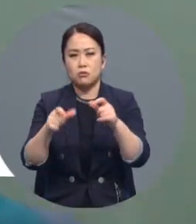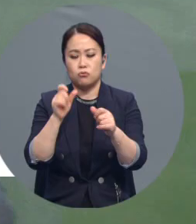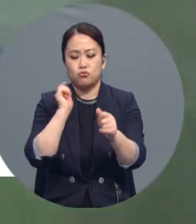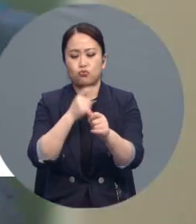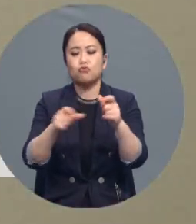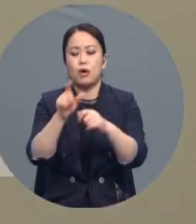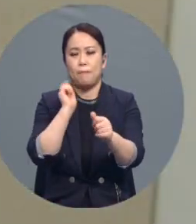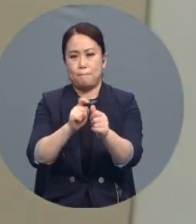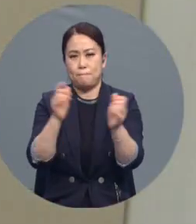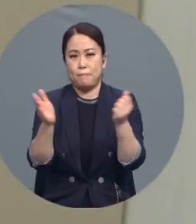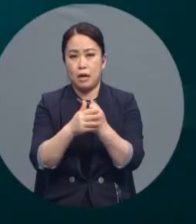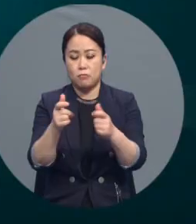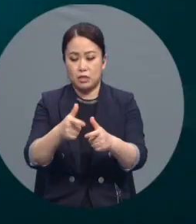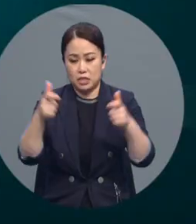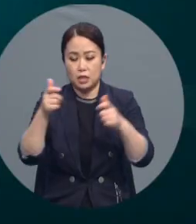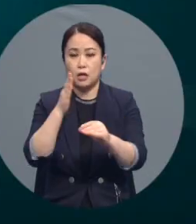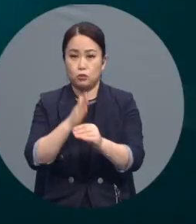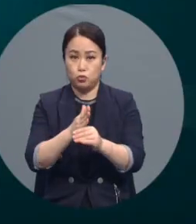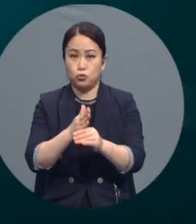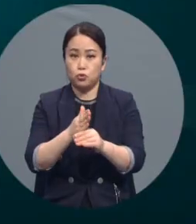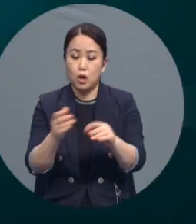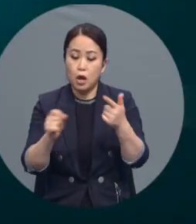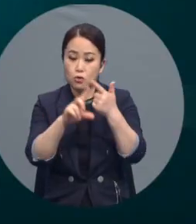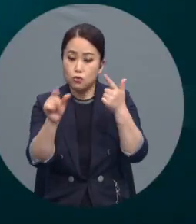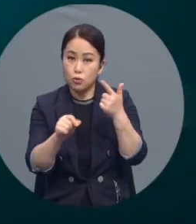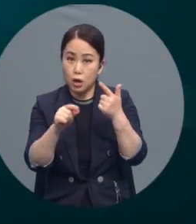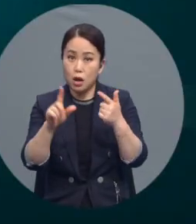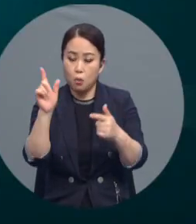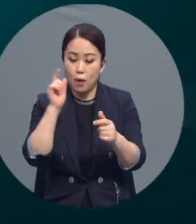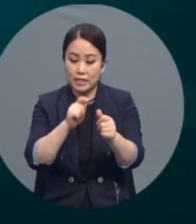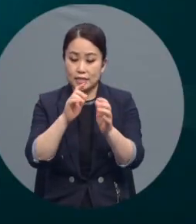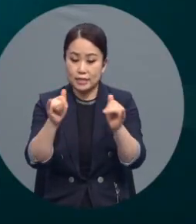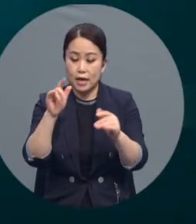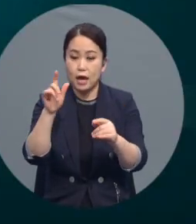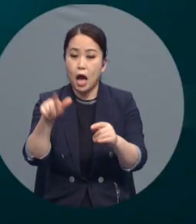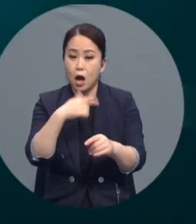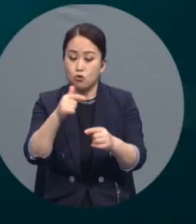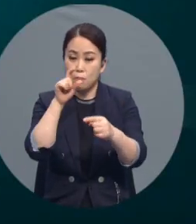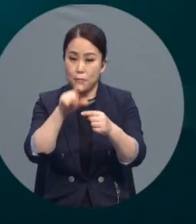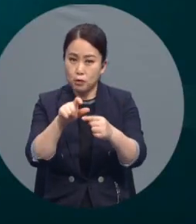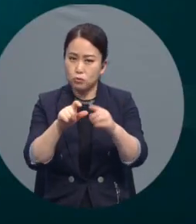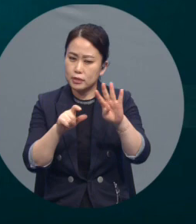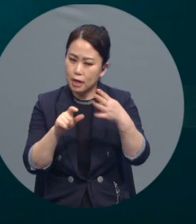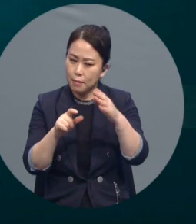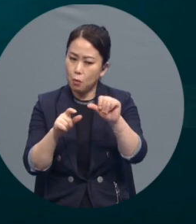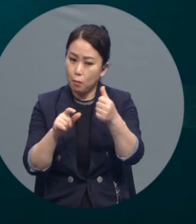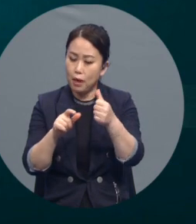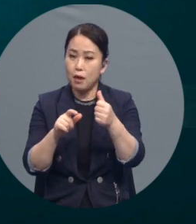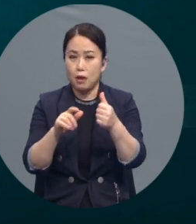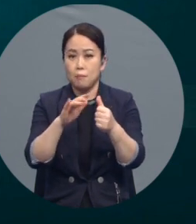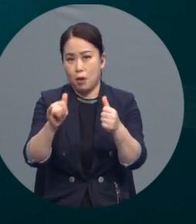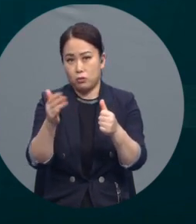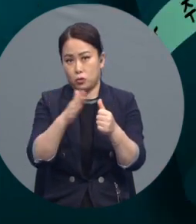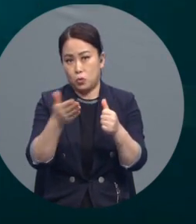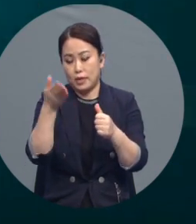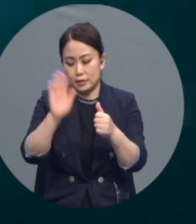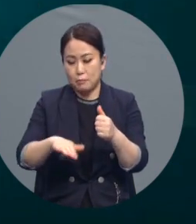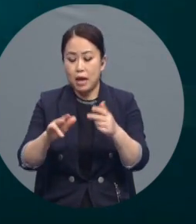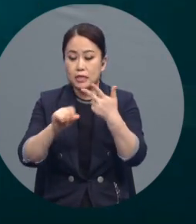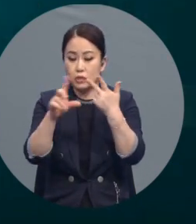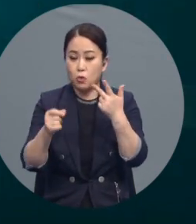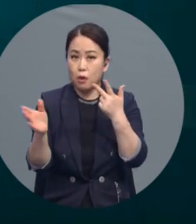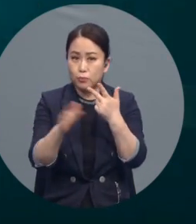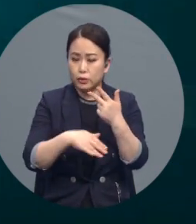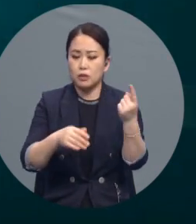있습니다. 지난달 확진 환자는 하루 평균 4,500명대에 머물렀지만 이달 들어 1,000명대로 급증했고